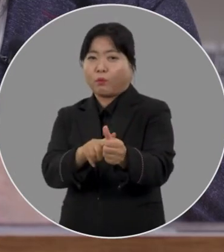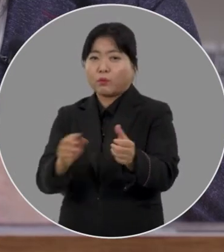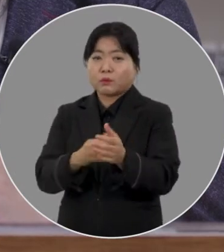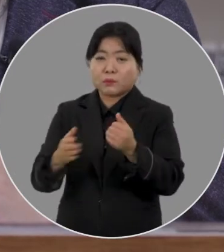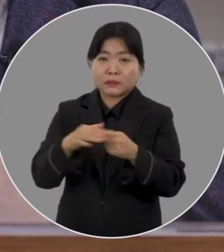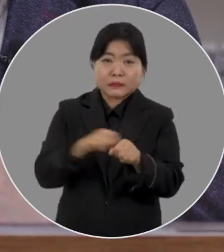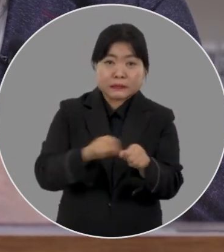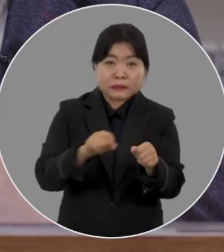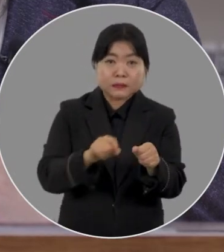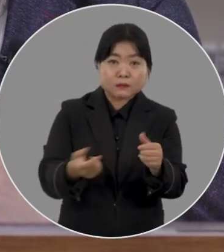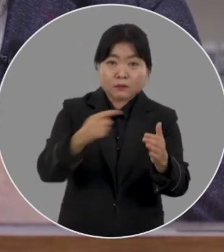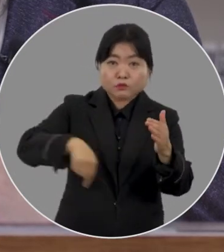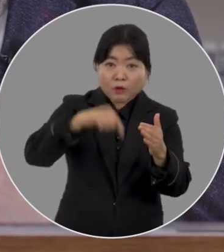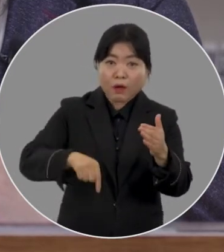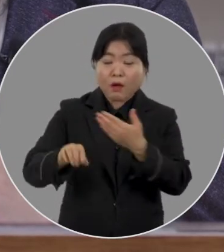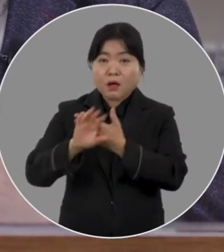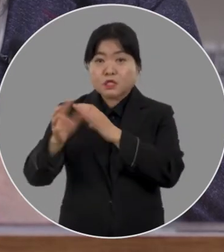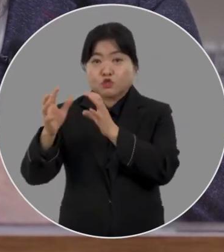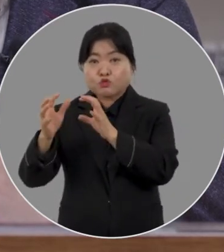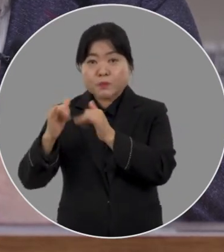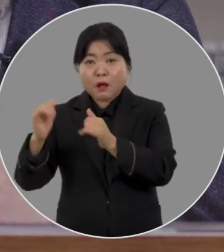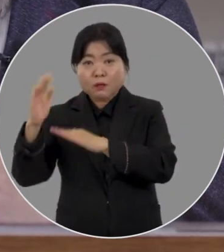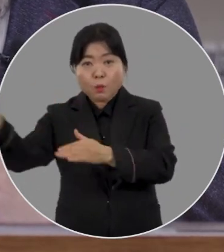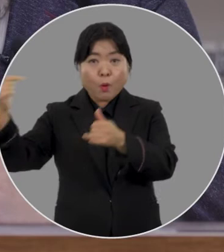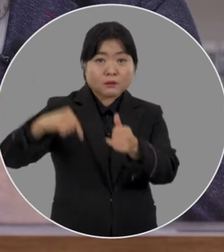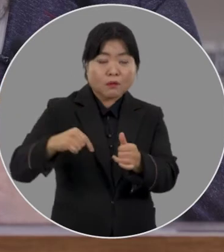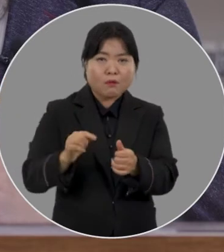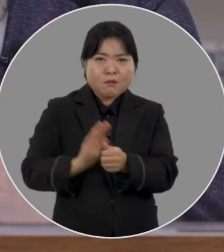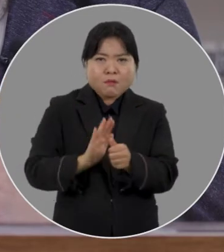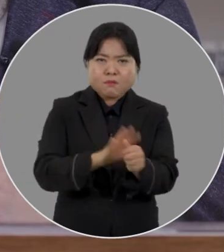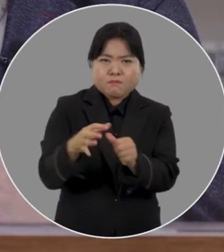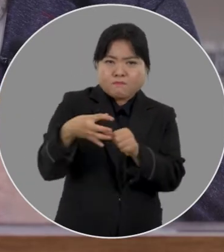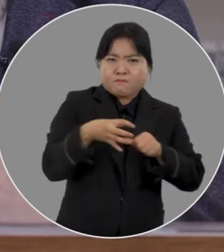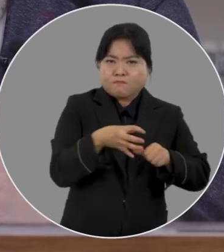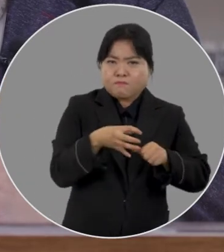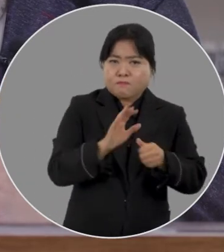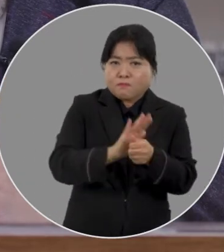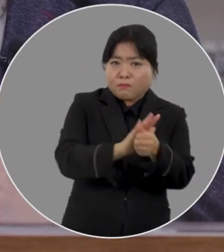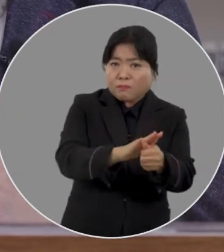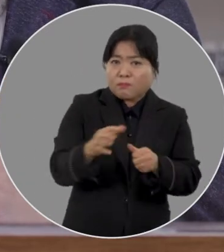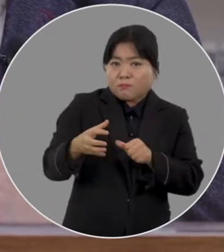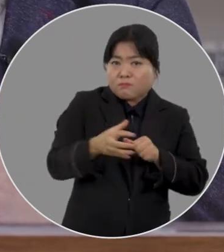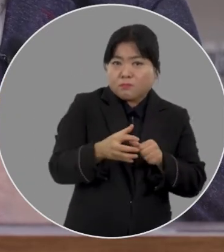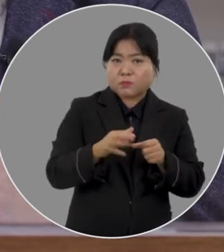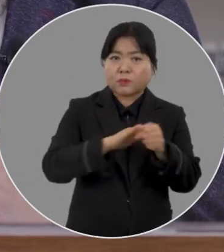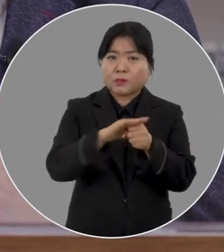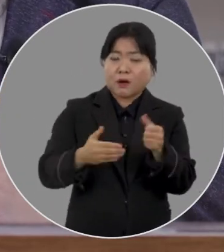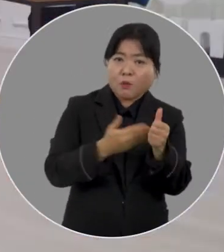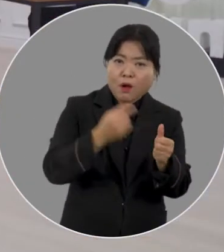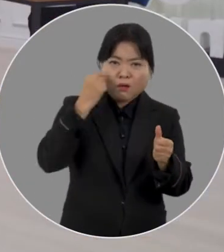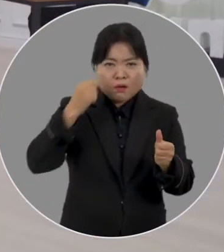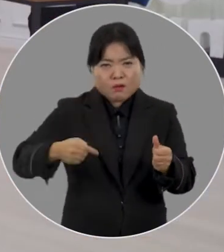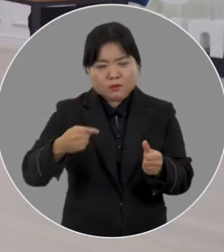이게 이주민 학생이 와서 자기를 적극적으로 보호하면서 결국 이제 사랑과 연민을 보냈을